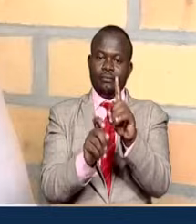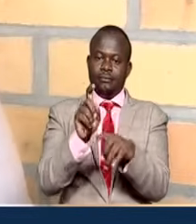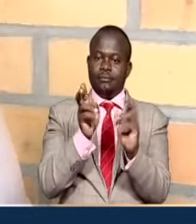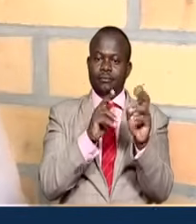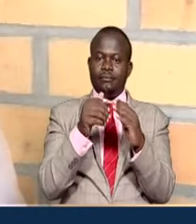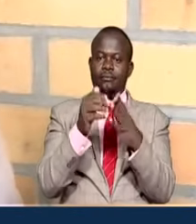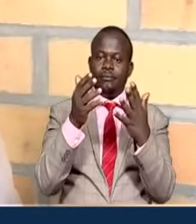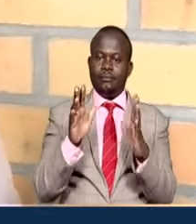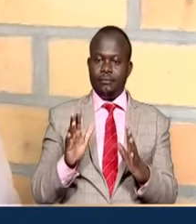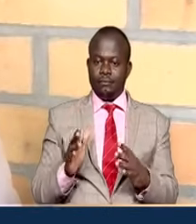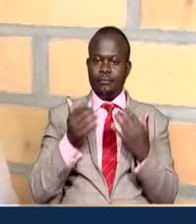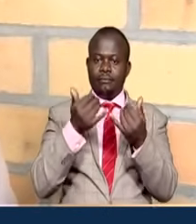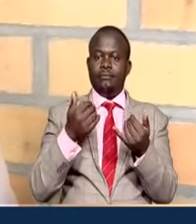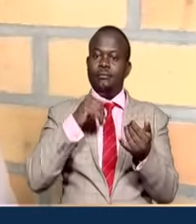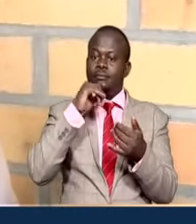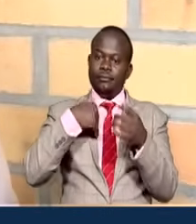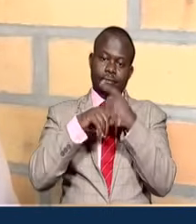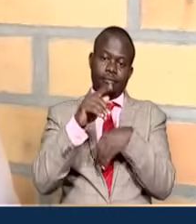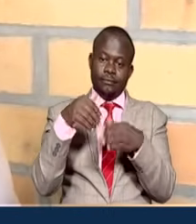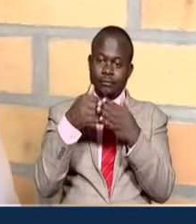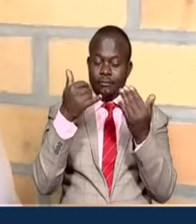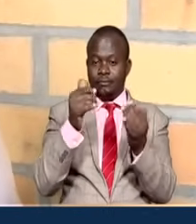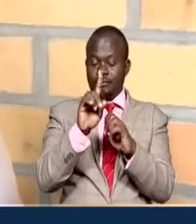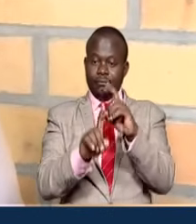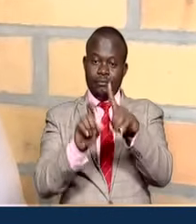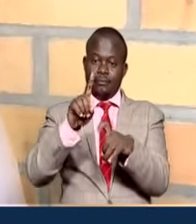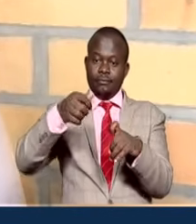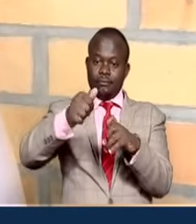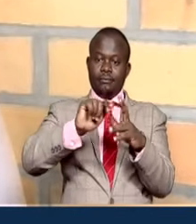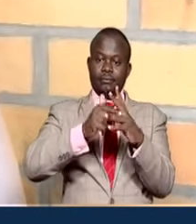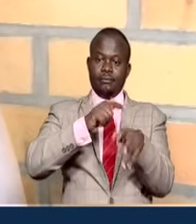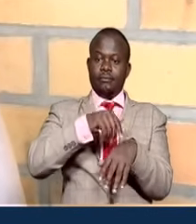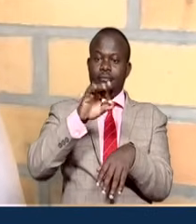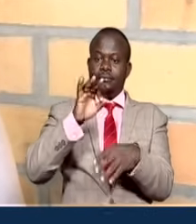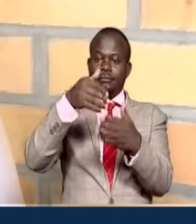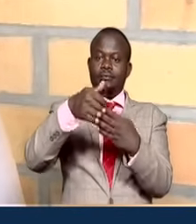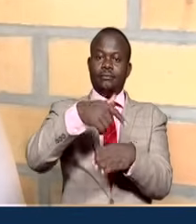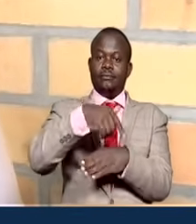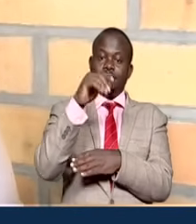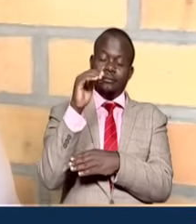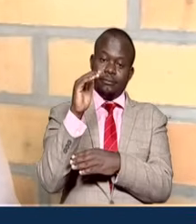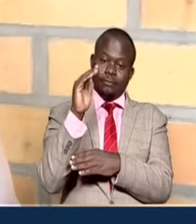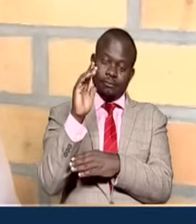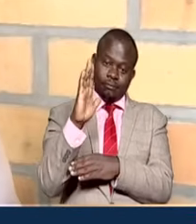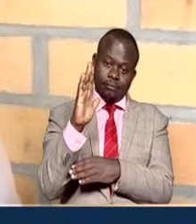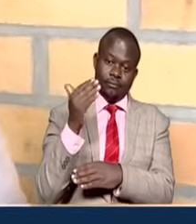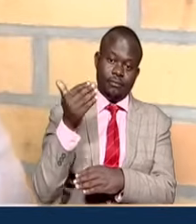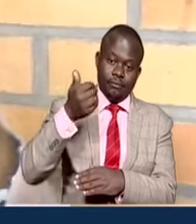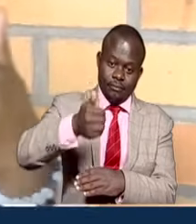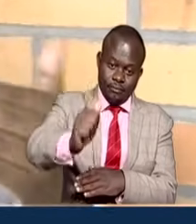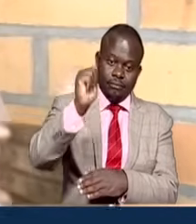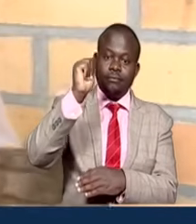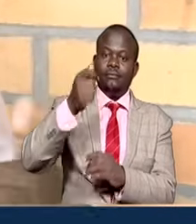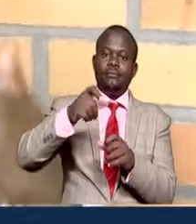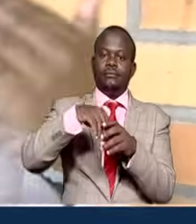kimara. Nk'abana badafite ubumuga urebye ikizamini cyabo gitangira saa tatu kugeza saa tanu, ubwo bo iyo